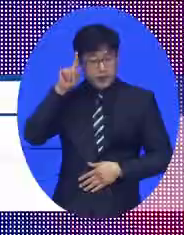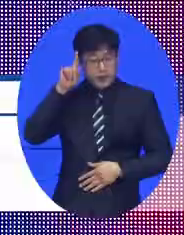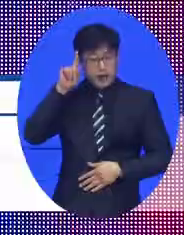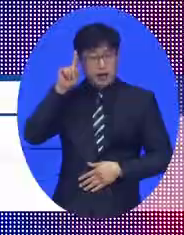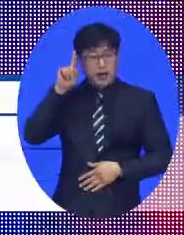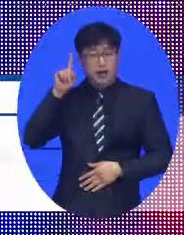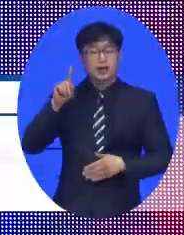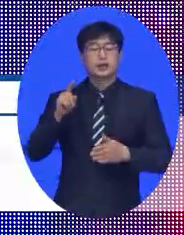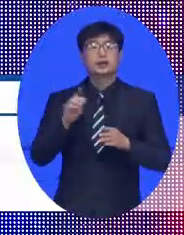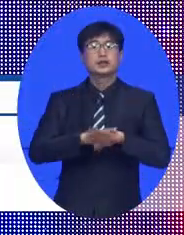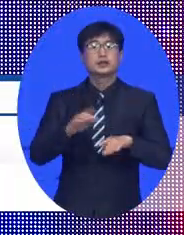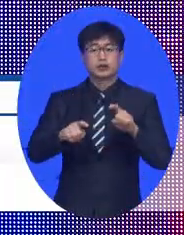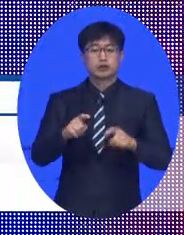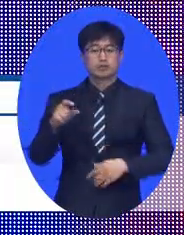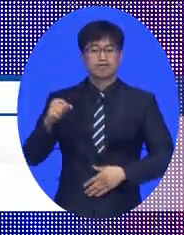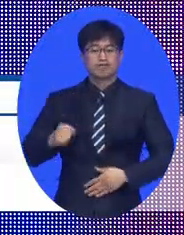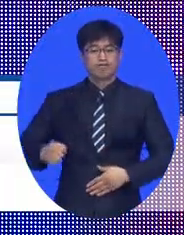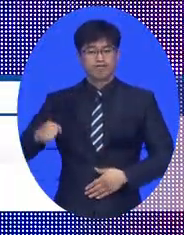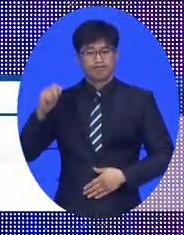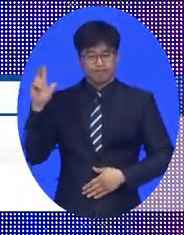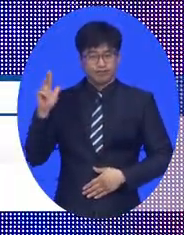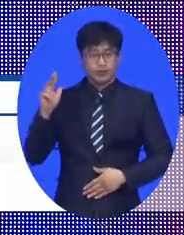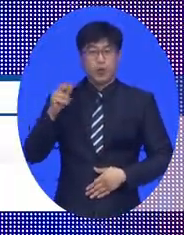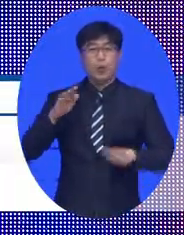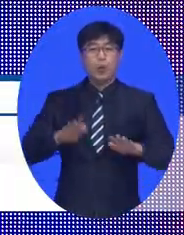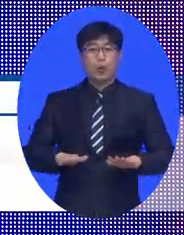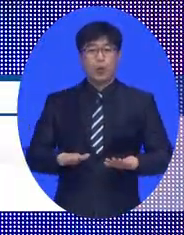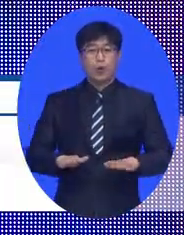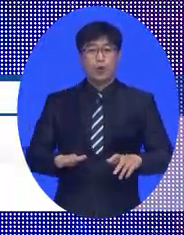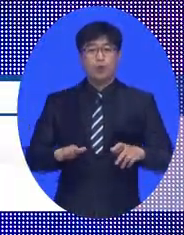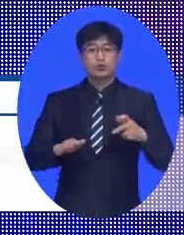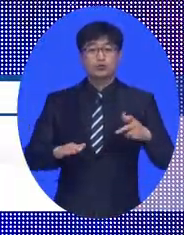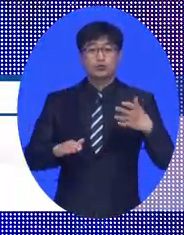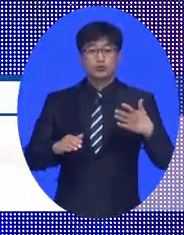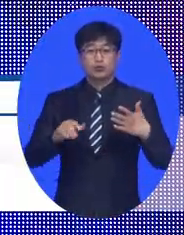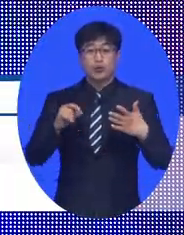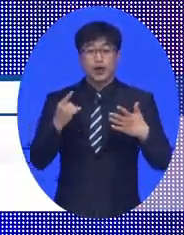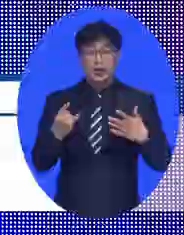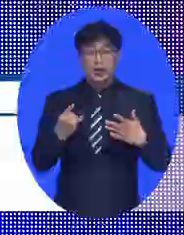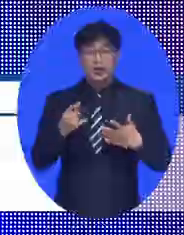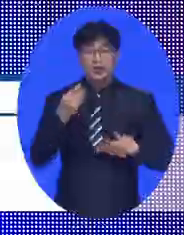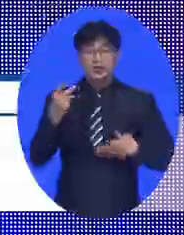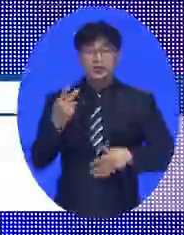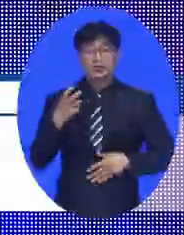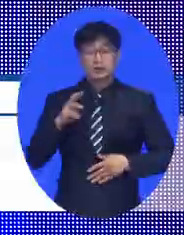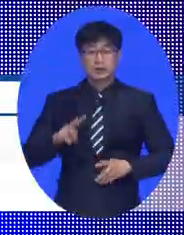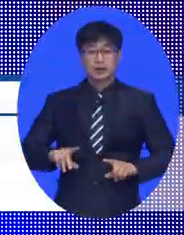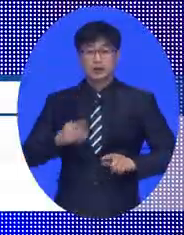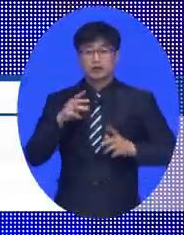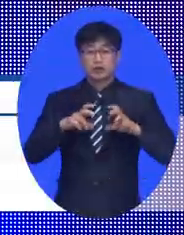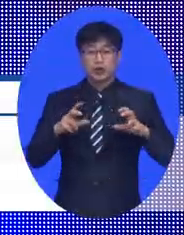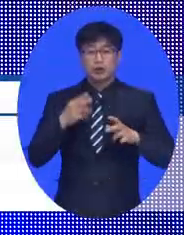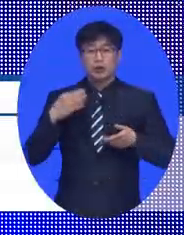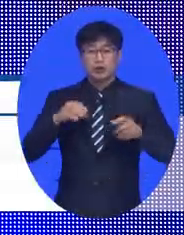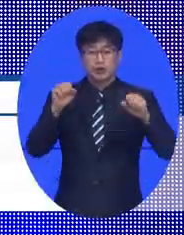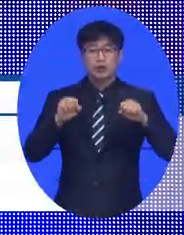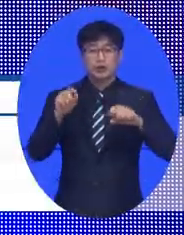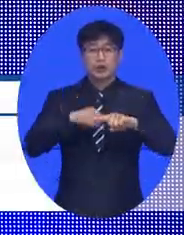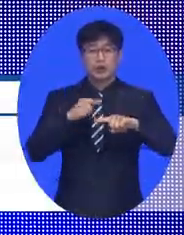했습니다. 오늘 69회 2023 성남경기체육대회에서 그 같은